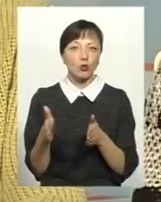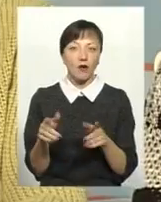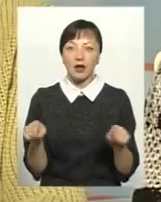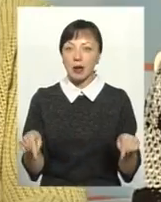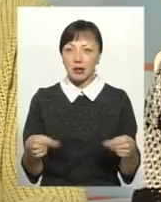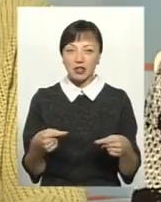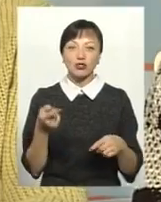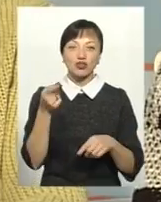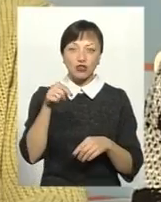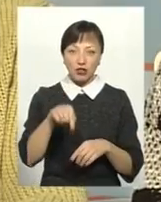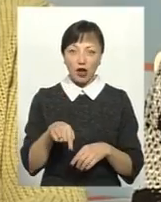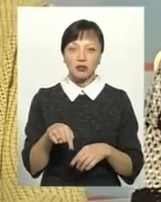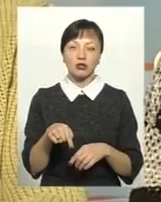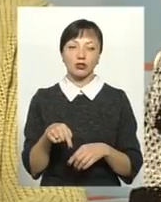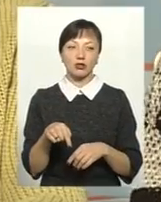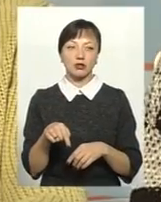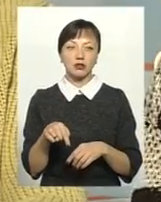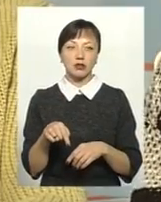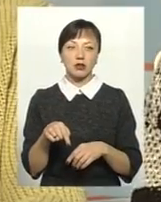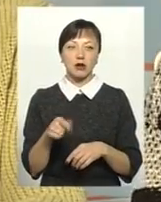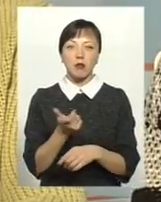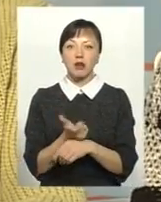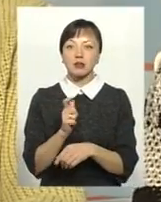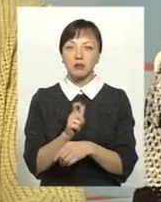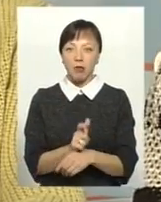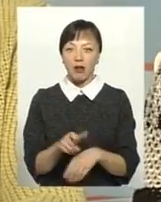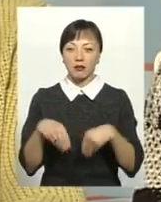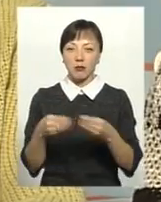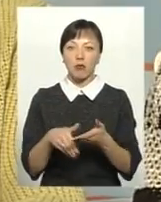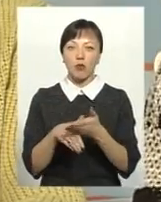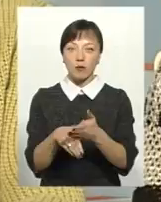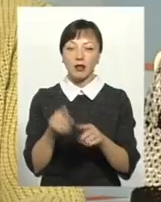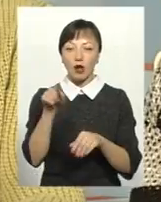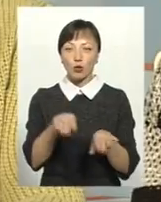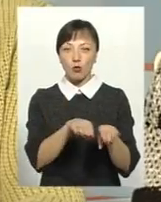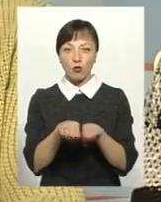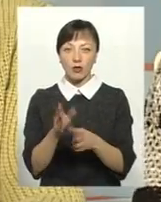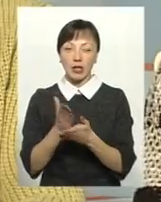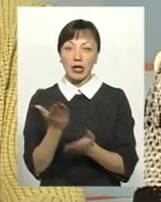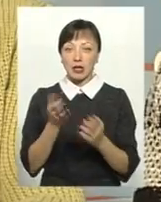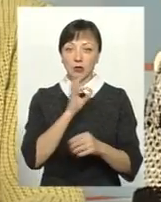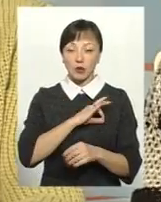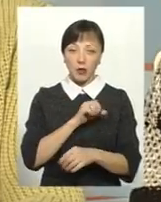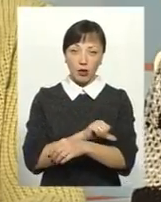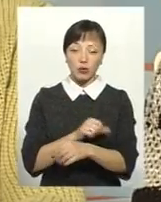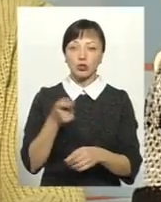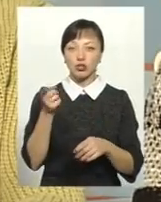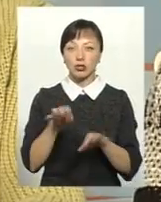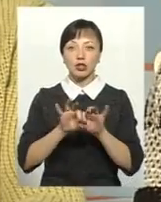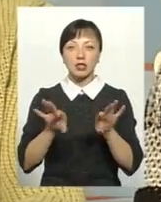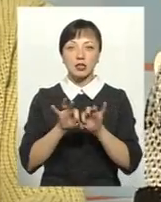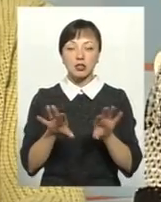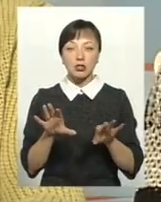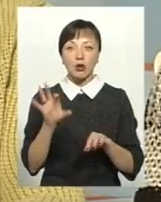реабилитации, значит, максимально окажи ему помощь на том уровне, на котором он находится. Если он употребляет наркотики, значит, расскажи ему